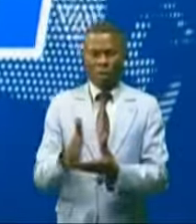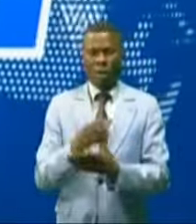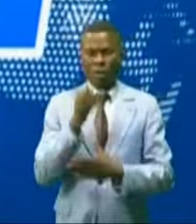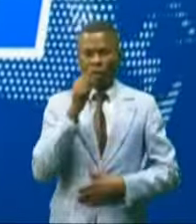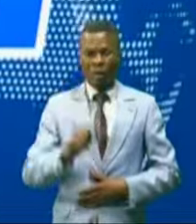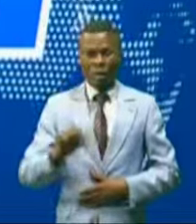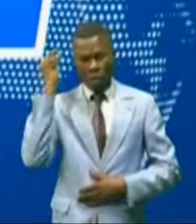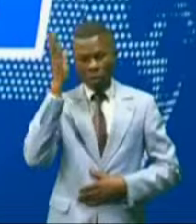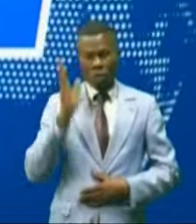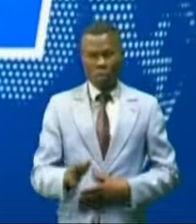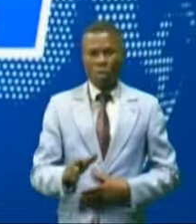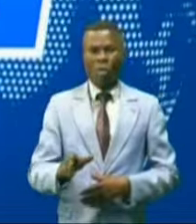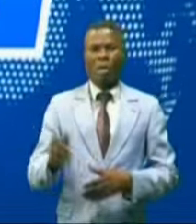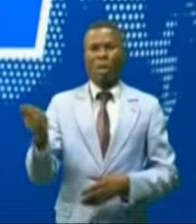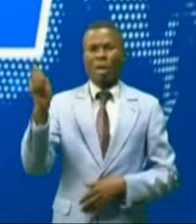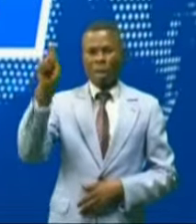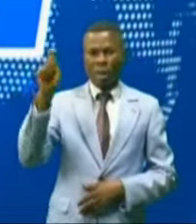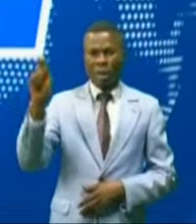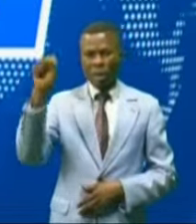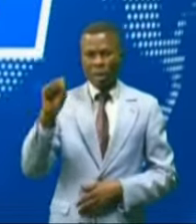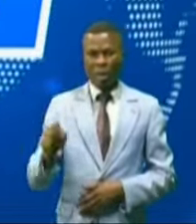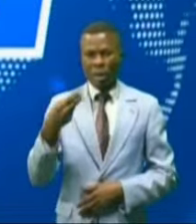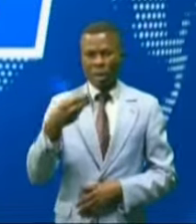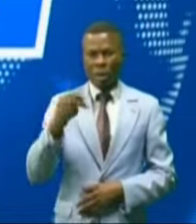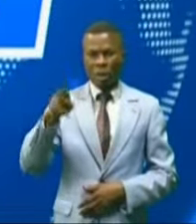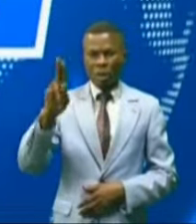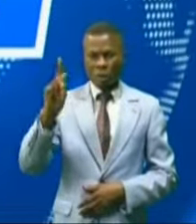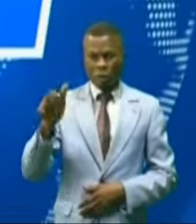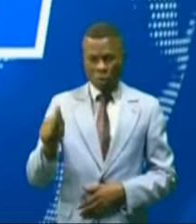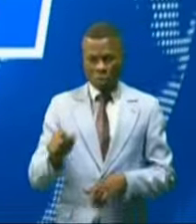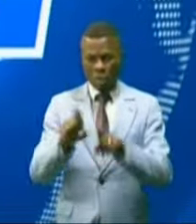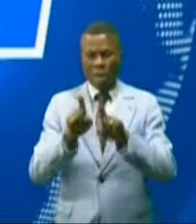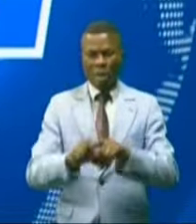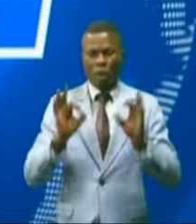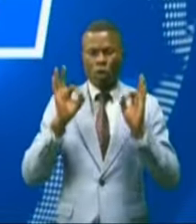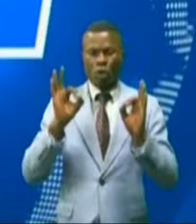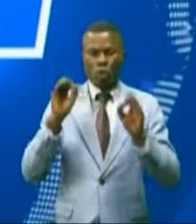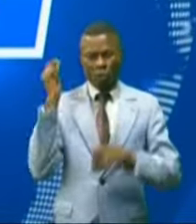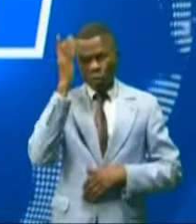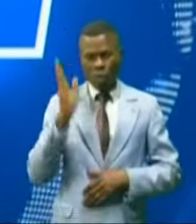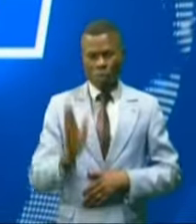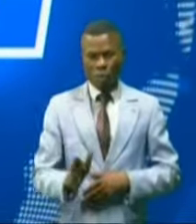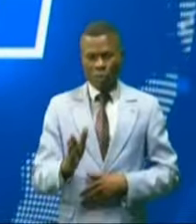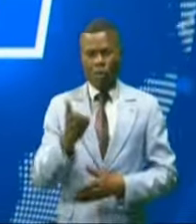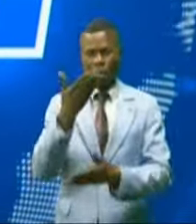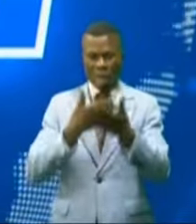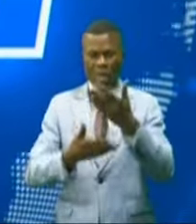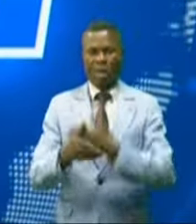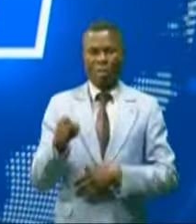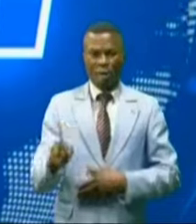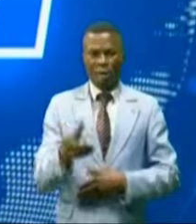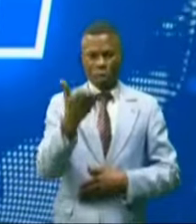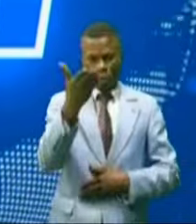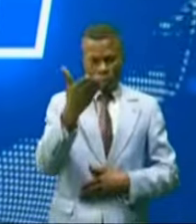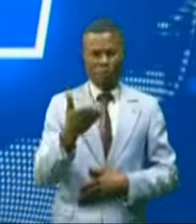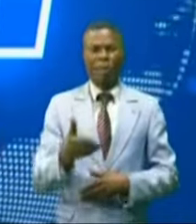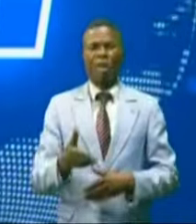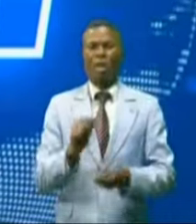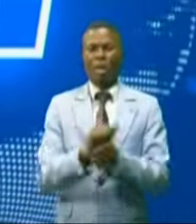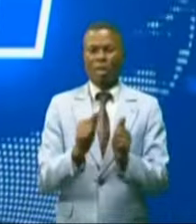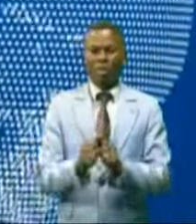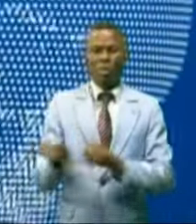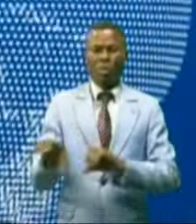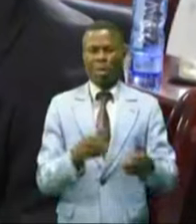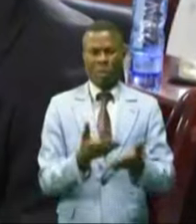l'ancien gouverneur de la Tchouapa et le nouveau Pancras Bongonkoï. C'est sa place à Armand Iyamba. Commentaire Chimène